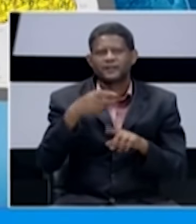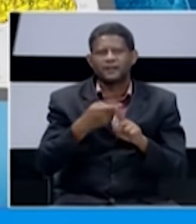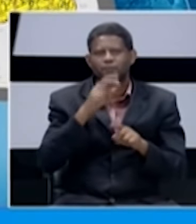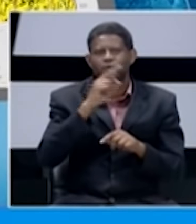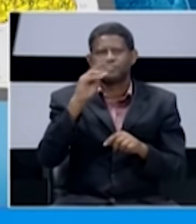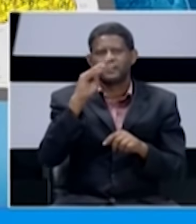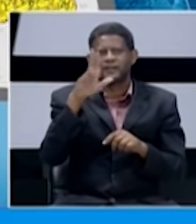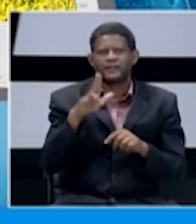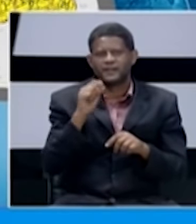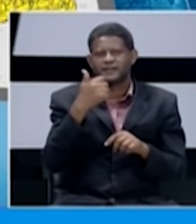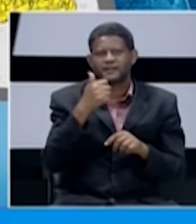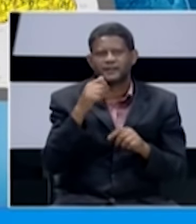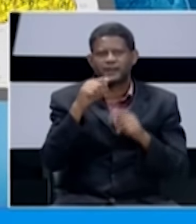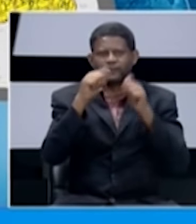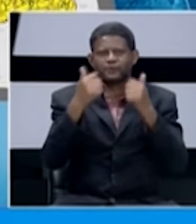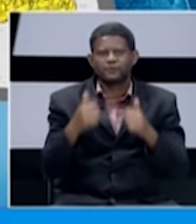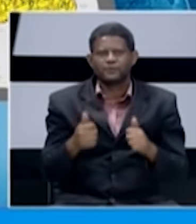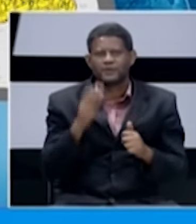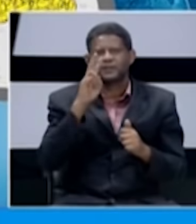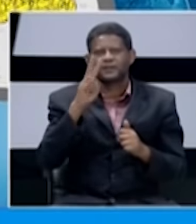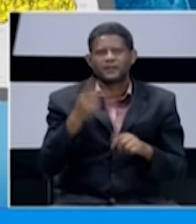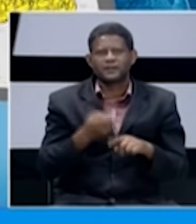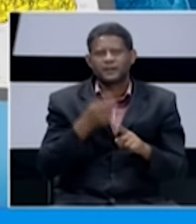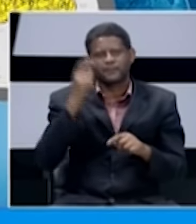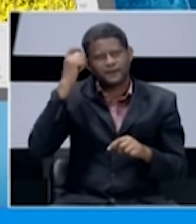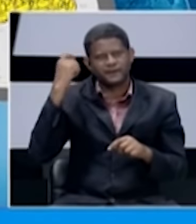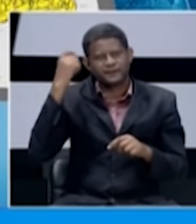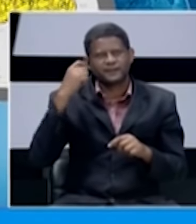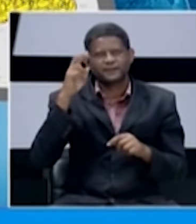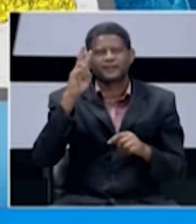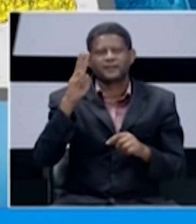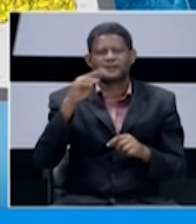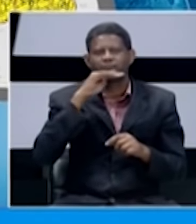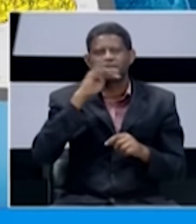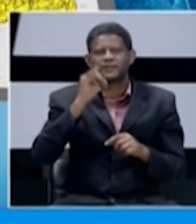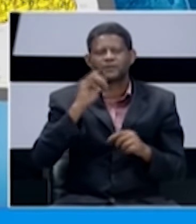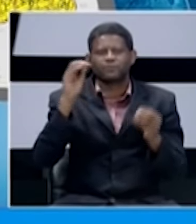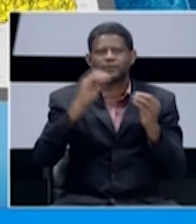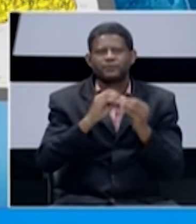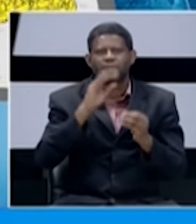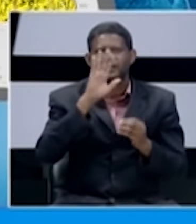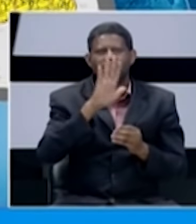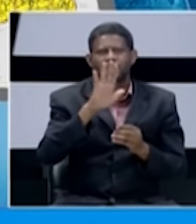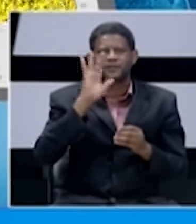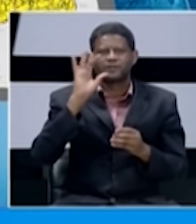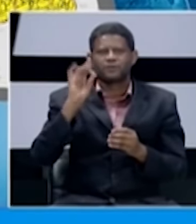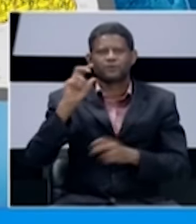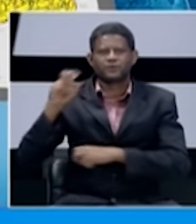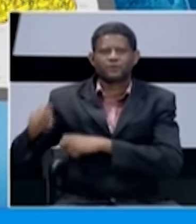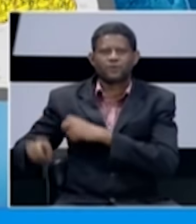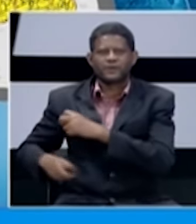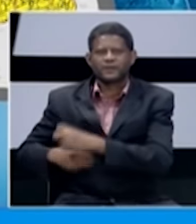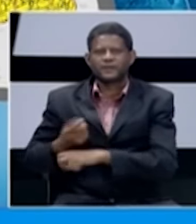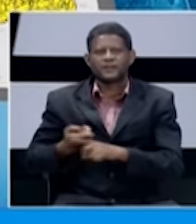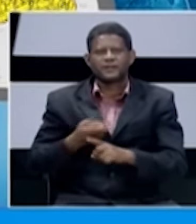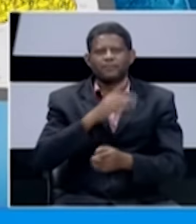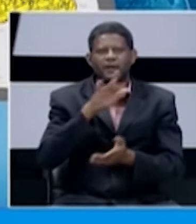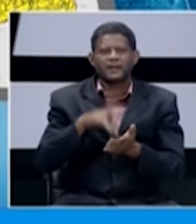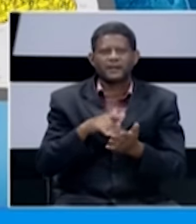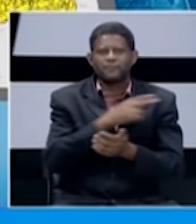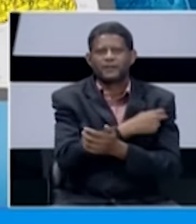ሕሞራ 10 ካብ ኣክሱም 2 ካብ ዓዲግራት 2 ካብ ማጨው ብድምር 58 ወገናት ካብ